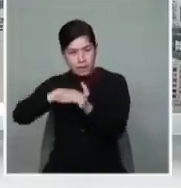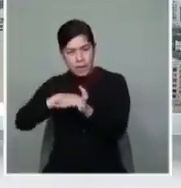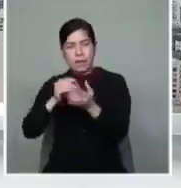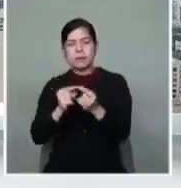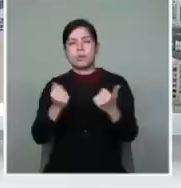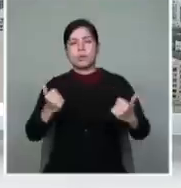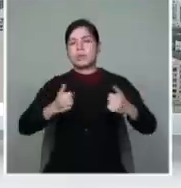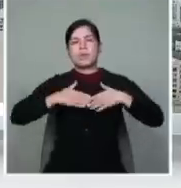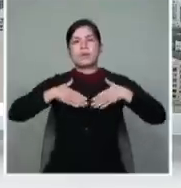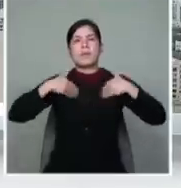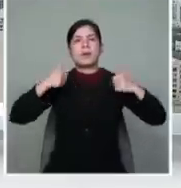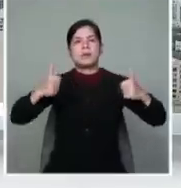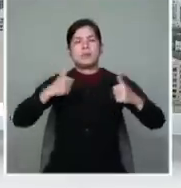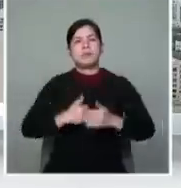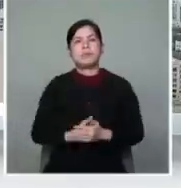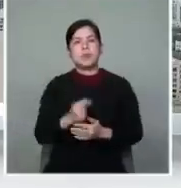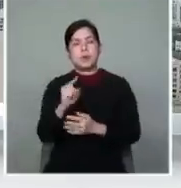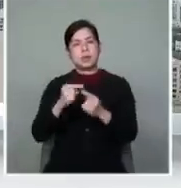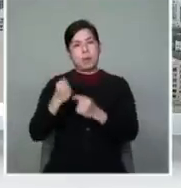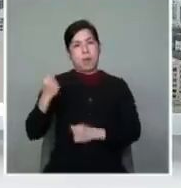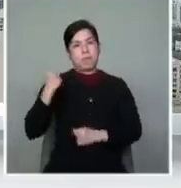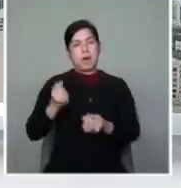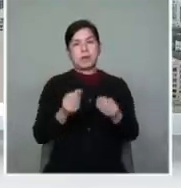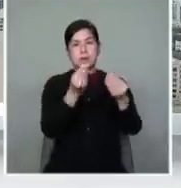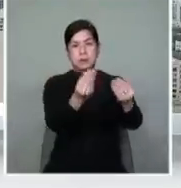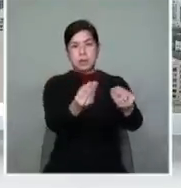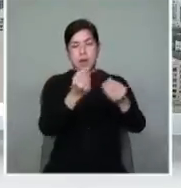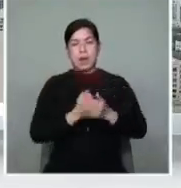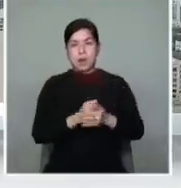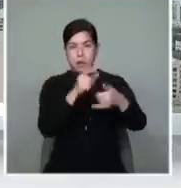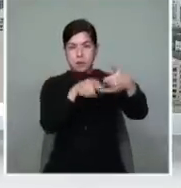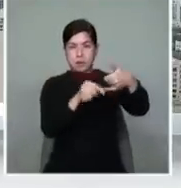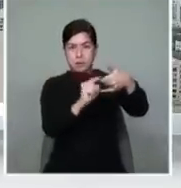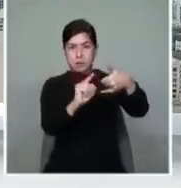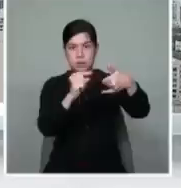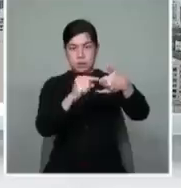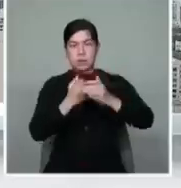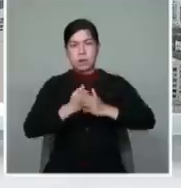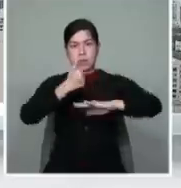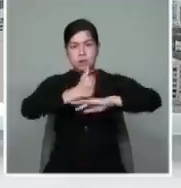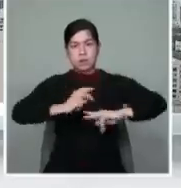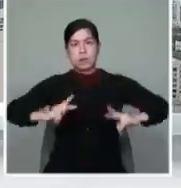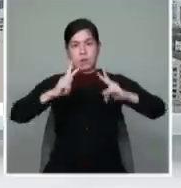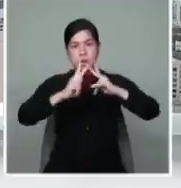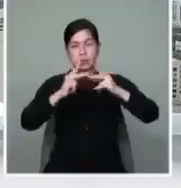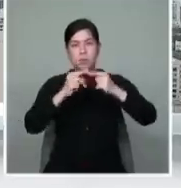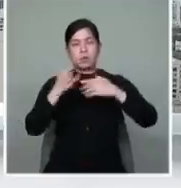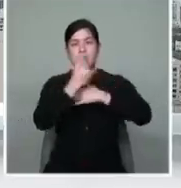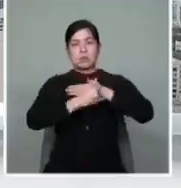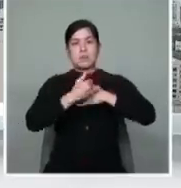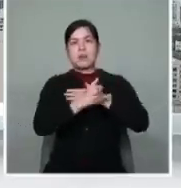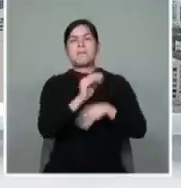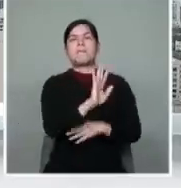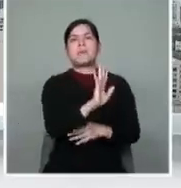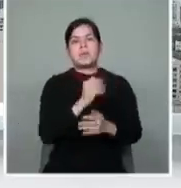เดียวกันก็ไม่ได้มีการมอบอำนาจในการทำหน้าที่ประธานาธิบดีให้กับไมค์เพนซ์ทำหน้าที่รักษาการแล้วนอกเห